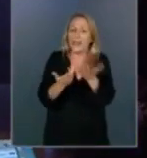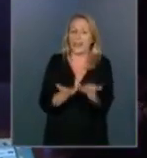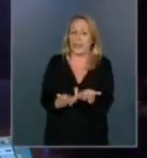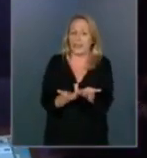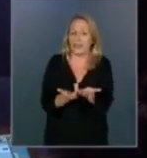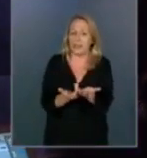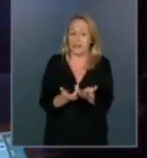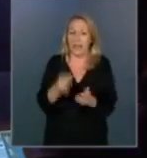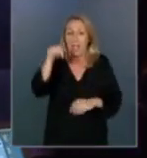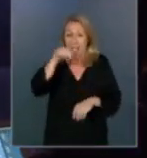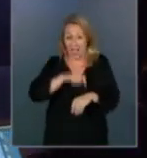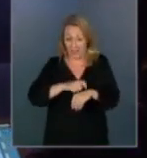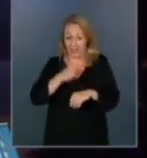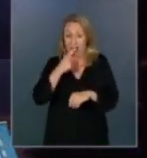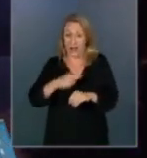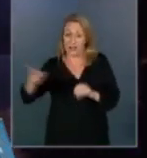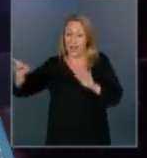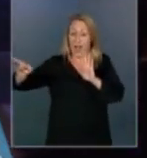απαγορεύεις